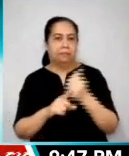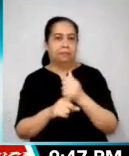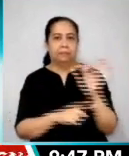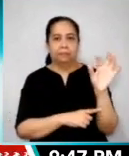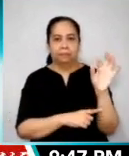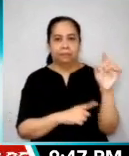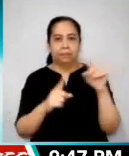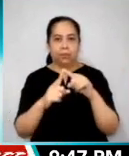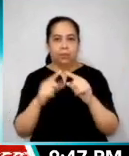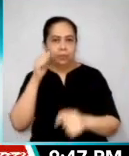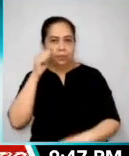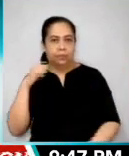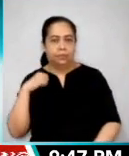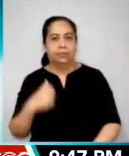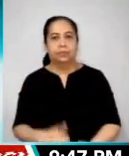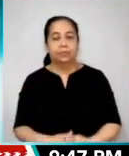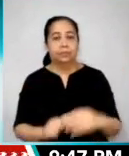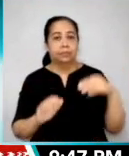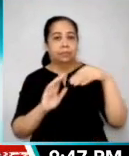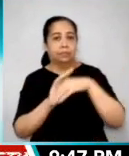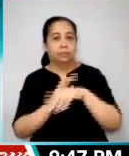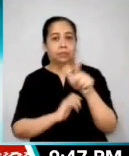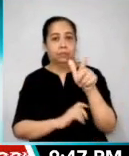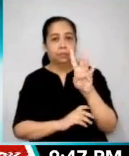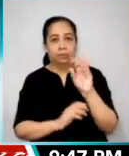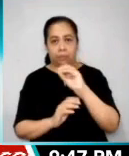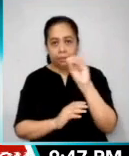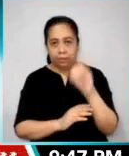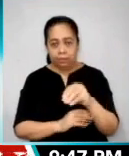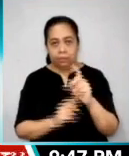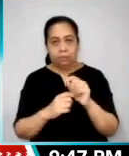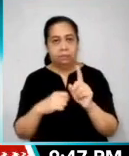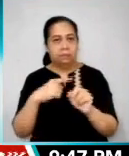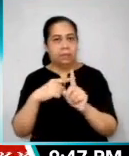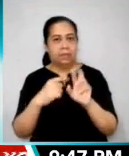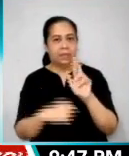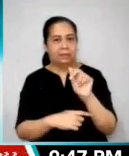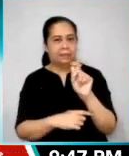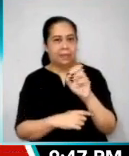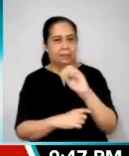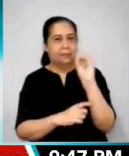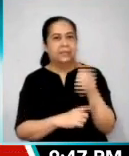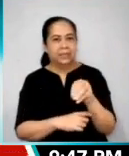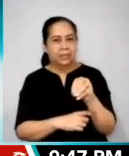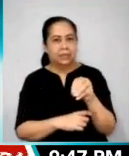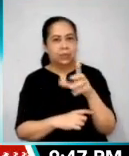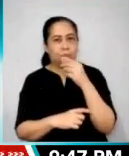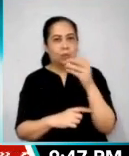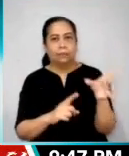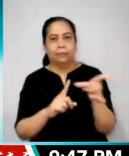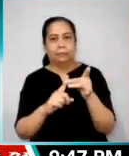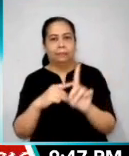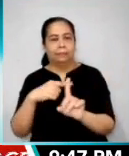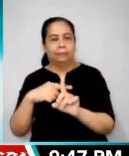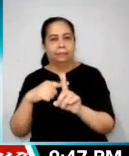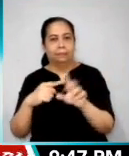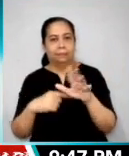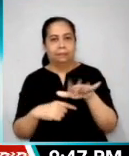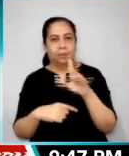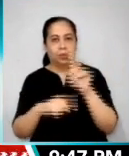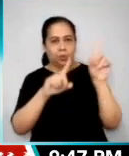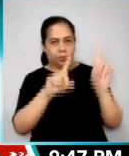kahapon. Bumaba naman sa 24% ang positivity rate o yung porsyento ng mga nagpo-positibo sa mga nagtetest mula